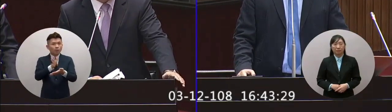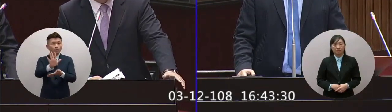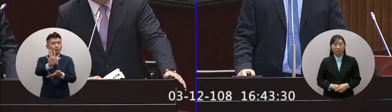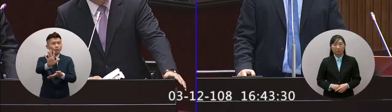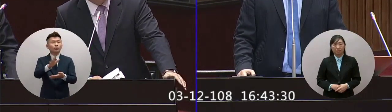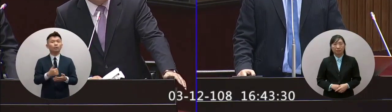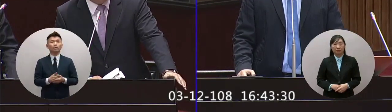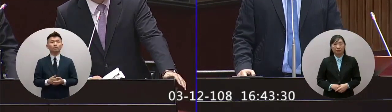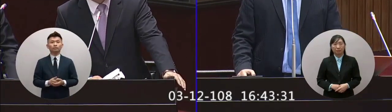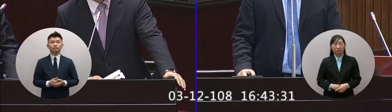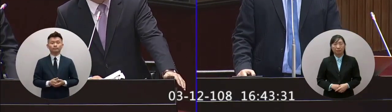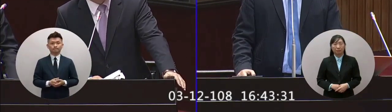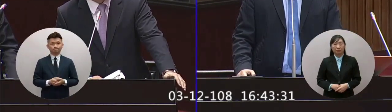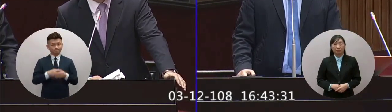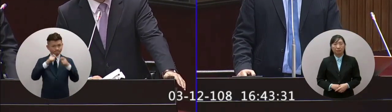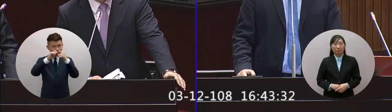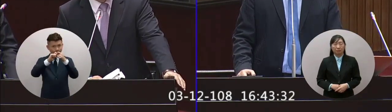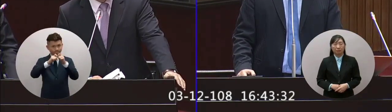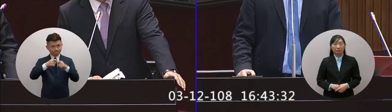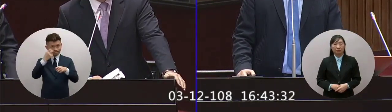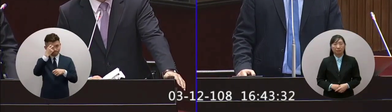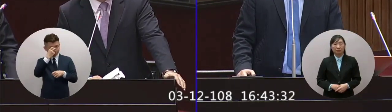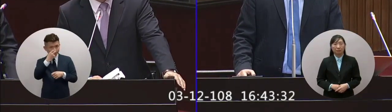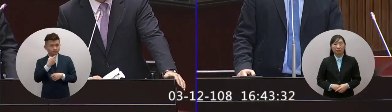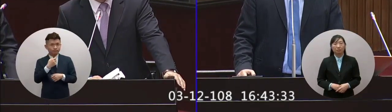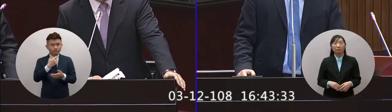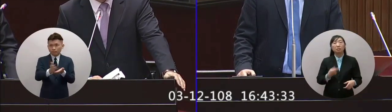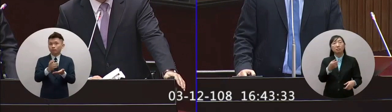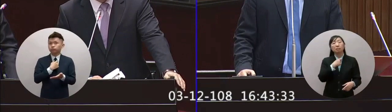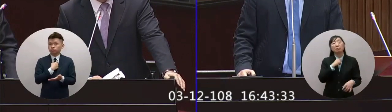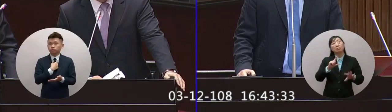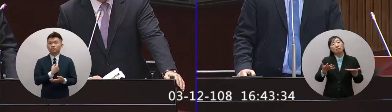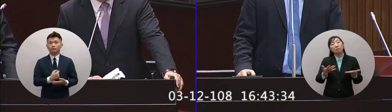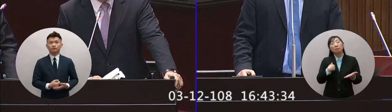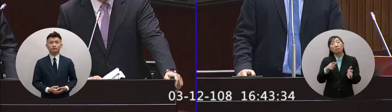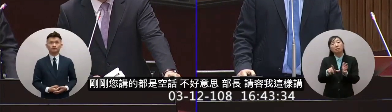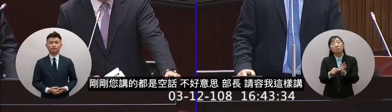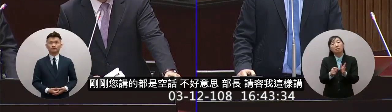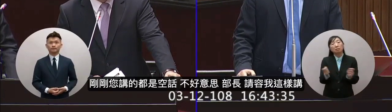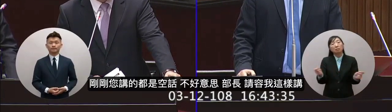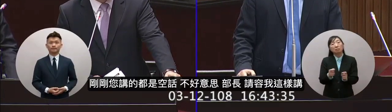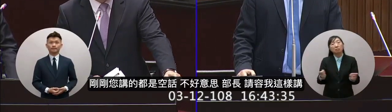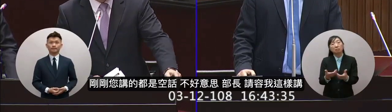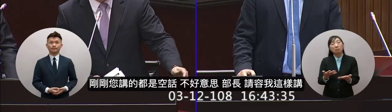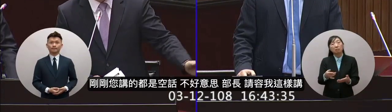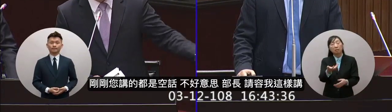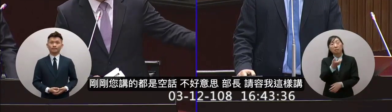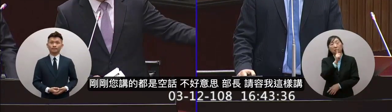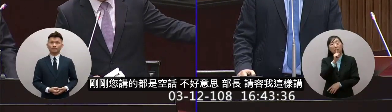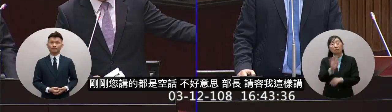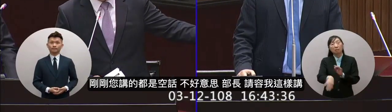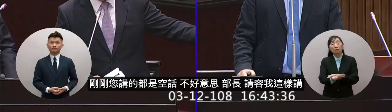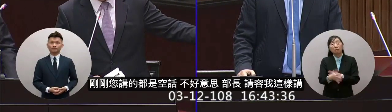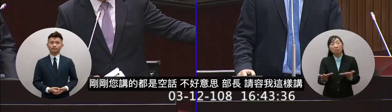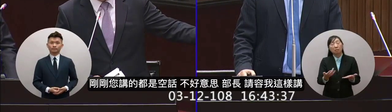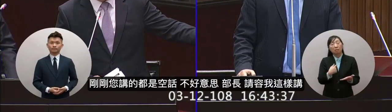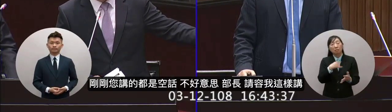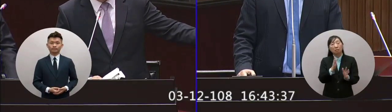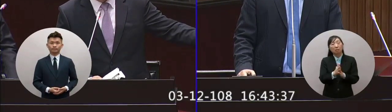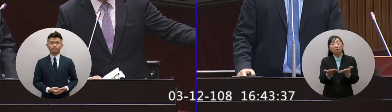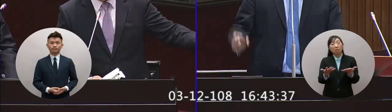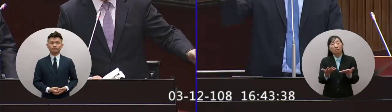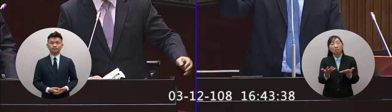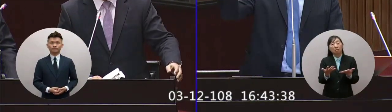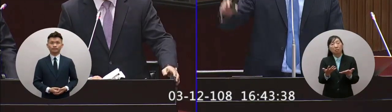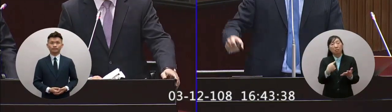就需要来检讨跟解决？好， 那需要多久？刚您讲的都是空话，不好意思，部长，请容我这样讲，